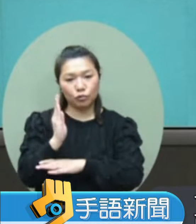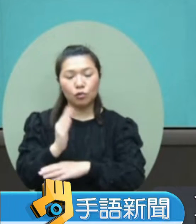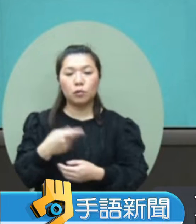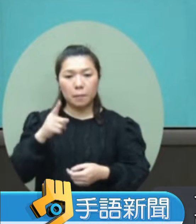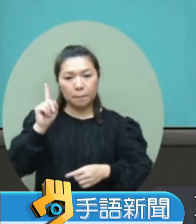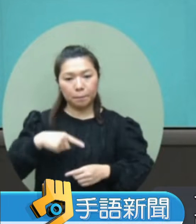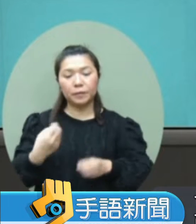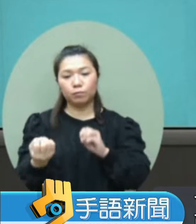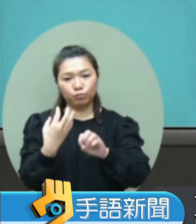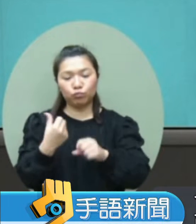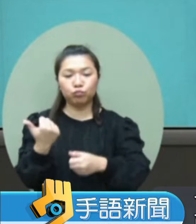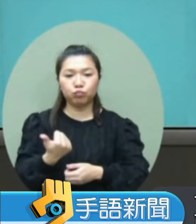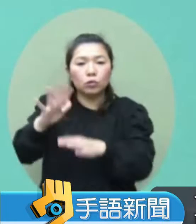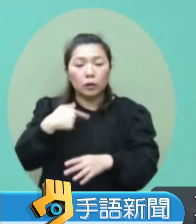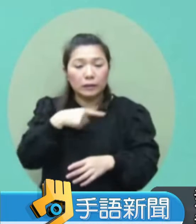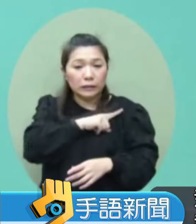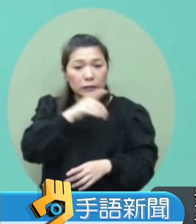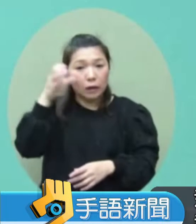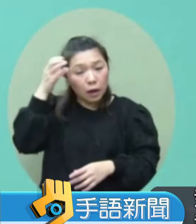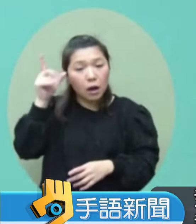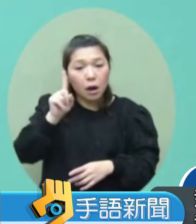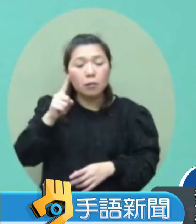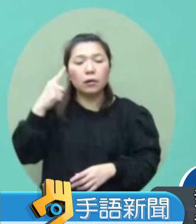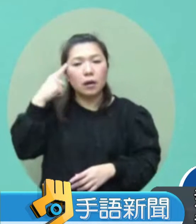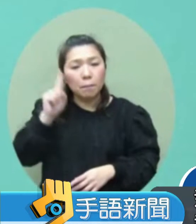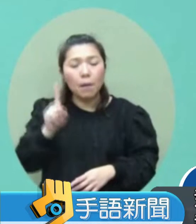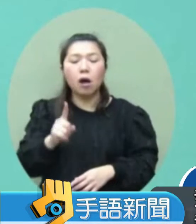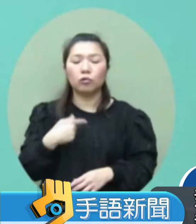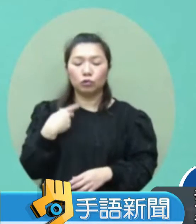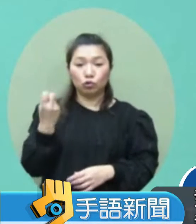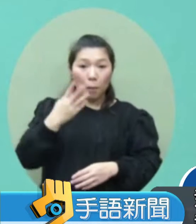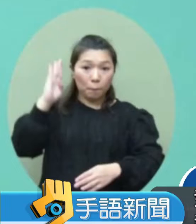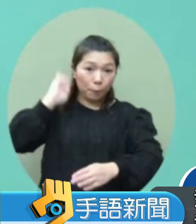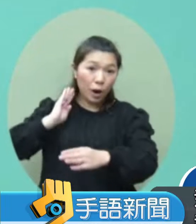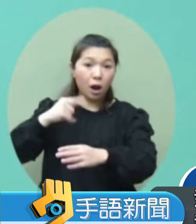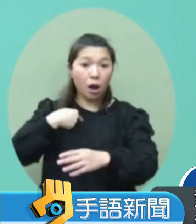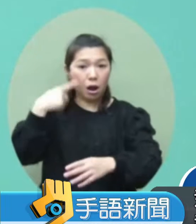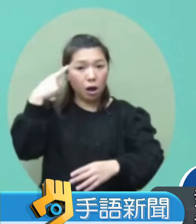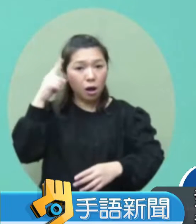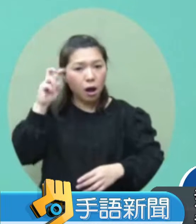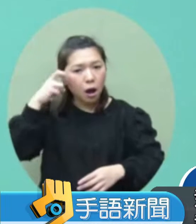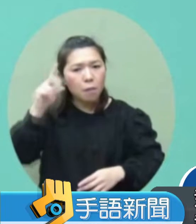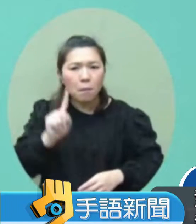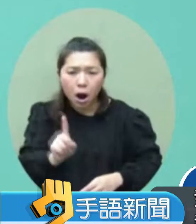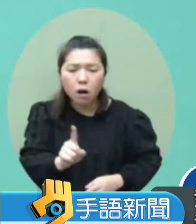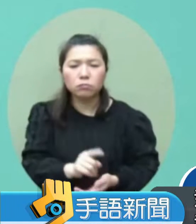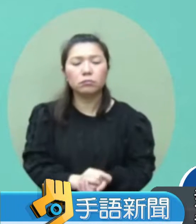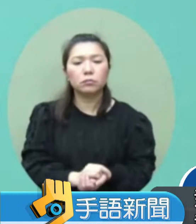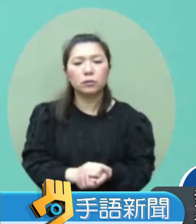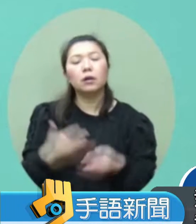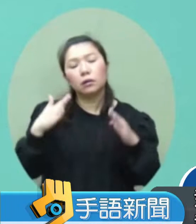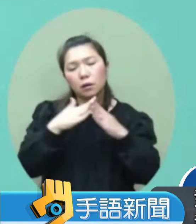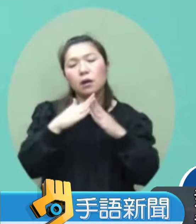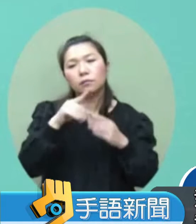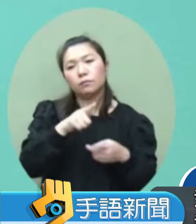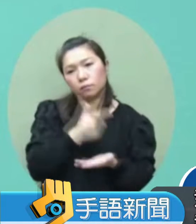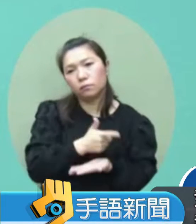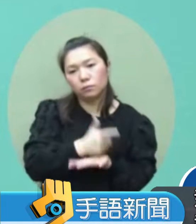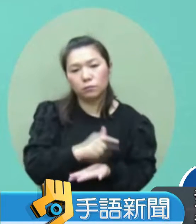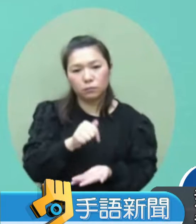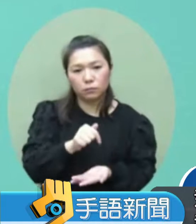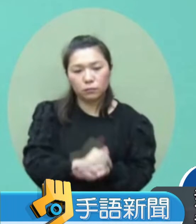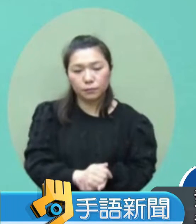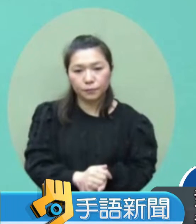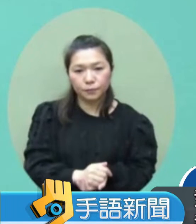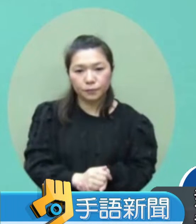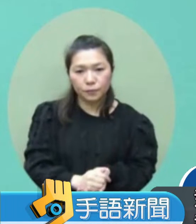虑就是家庭因素。 这个意愿的背后的考虑只有一个，就是家庭。